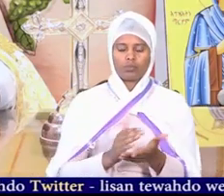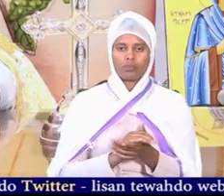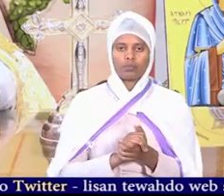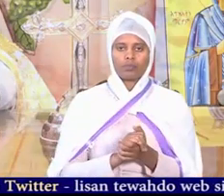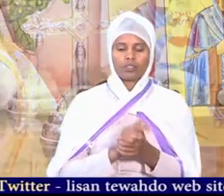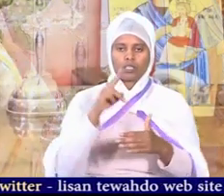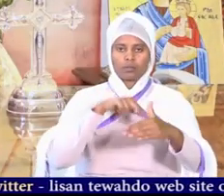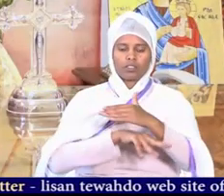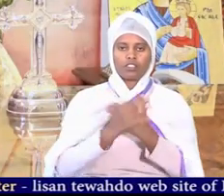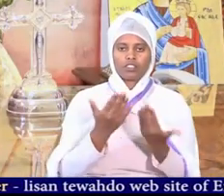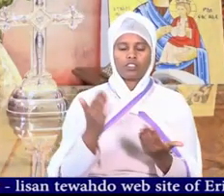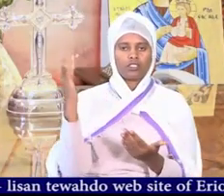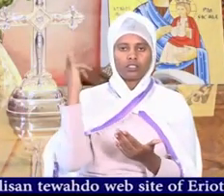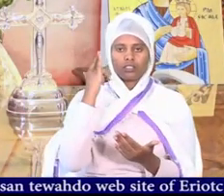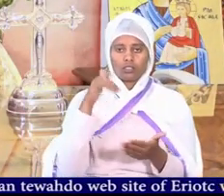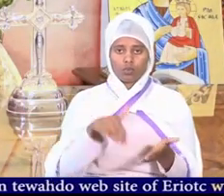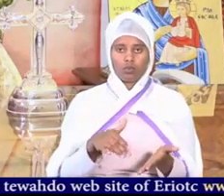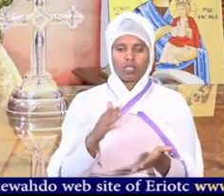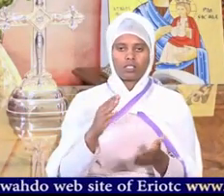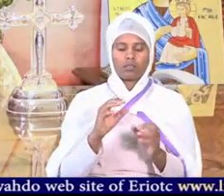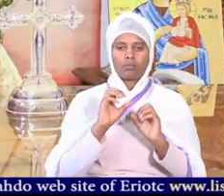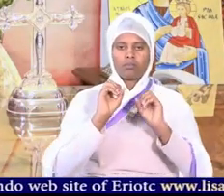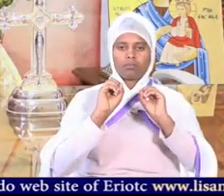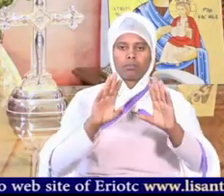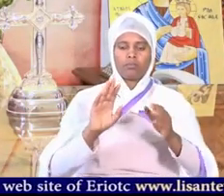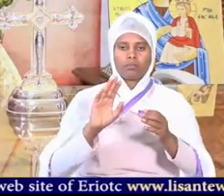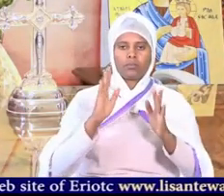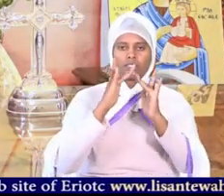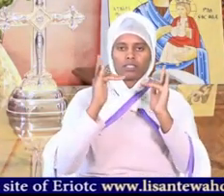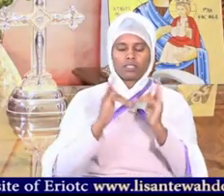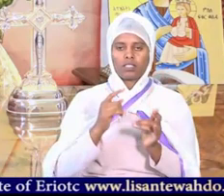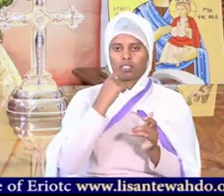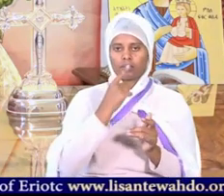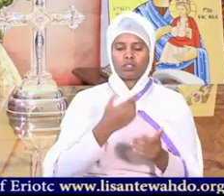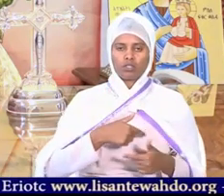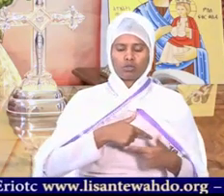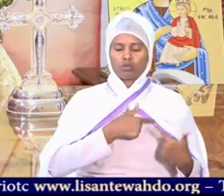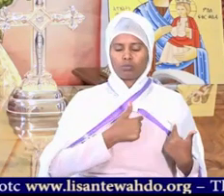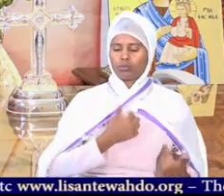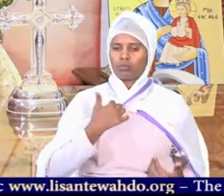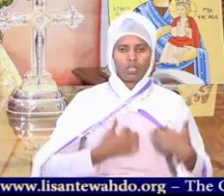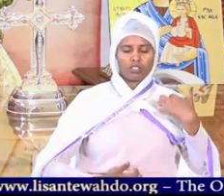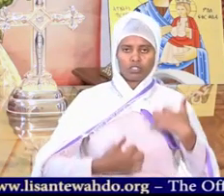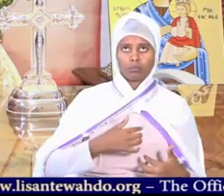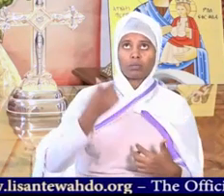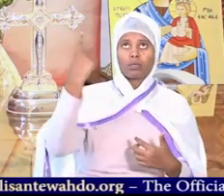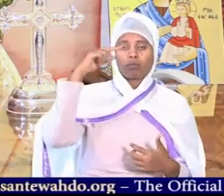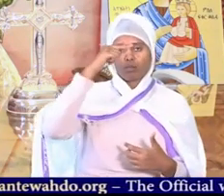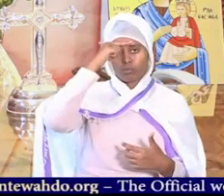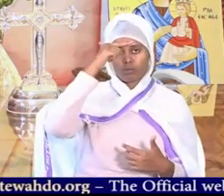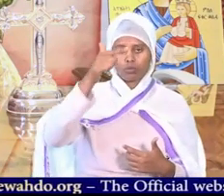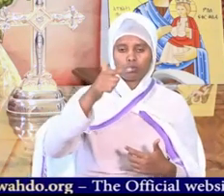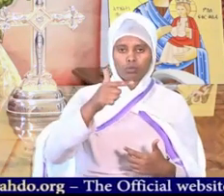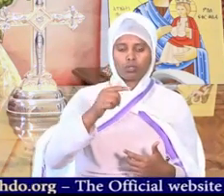ይልኣኸሎ። ኣብዚ እዋን እዚ መልእኽቲ ቤተ ክርስቲያን ልብኹም ኣይሸበር